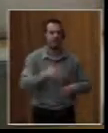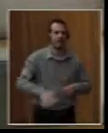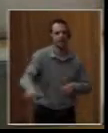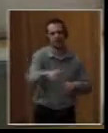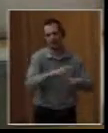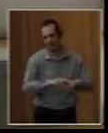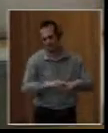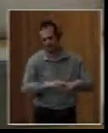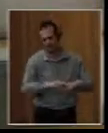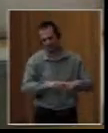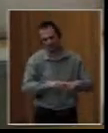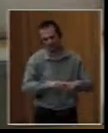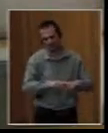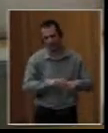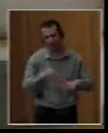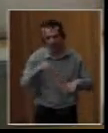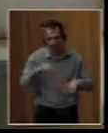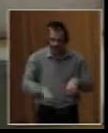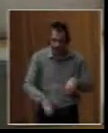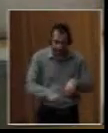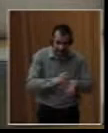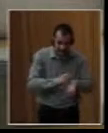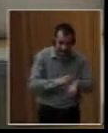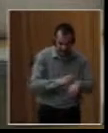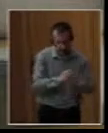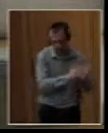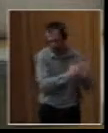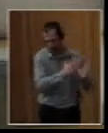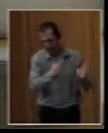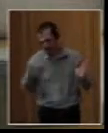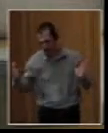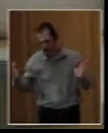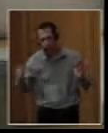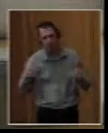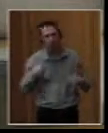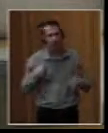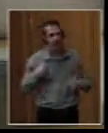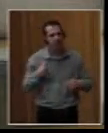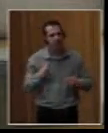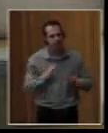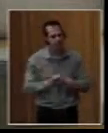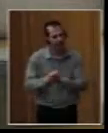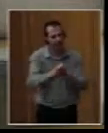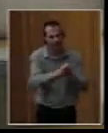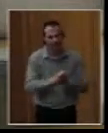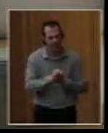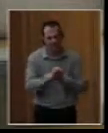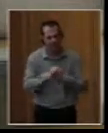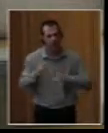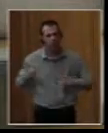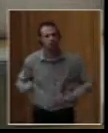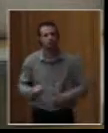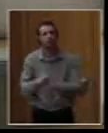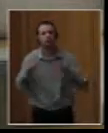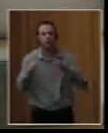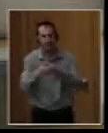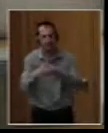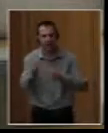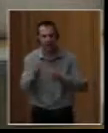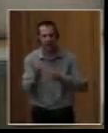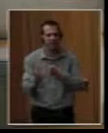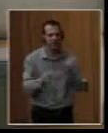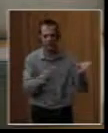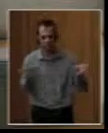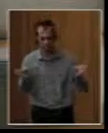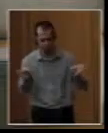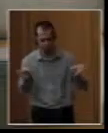Το αναπηρικό κίνημα αυτή την περίοδο κινείται προς δύο κατευθύνσεις,